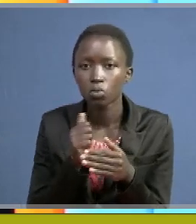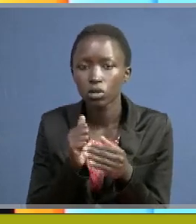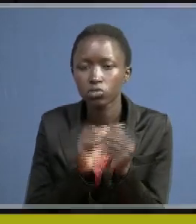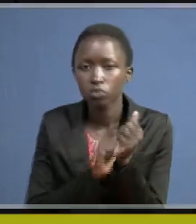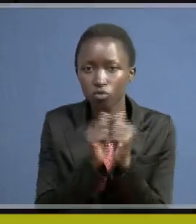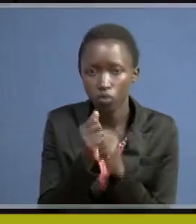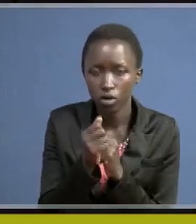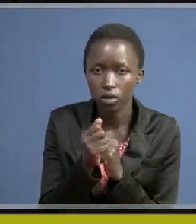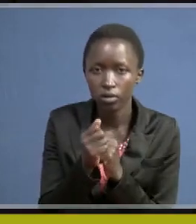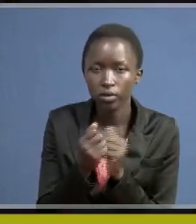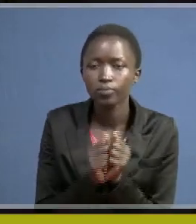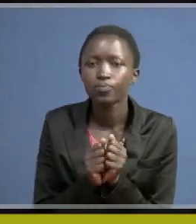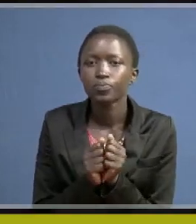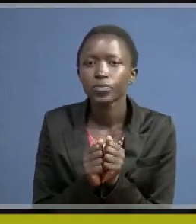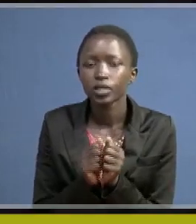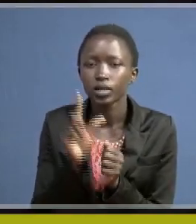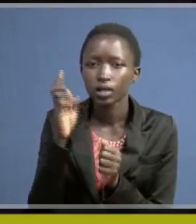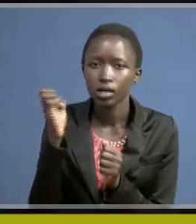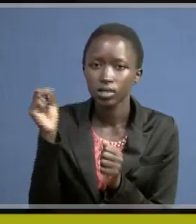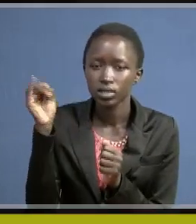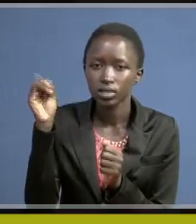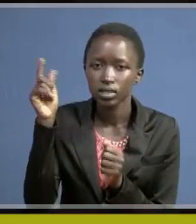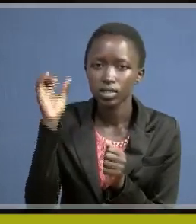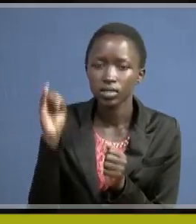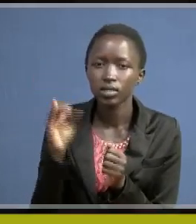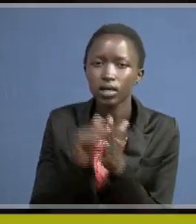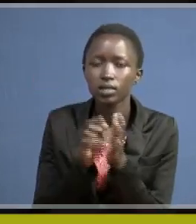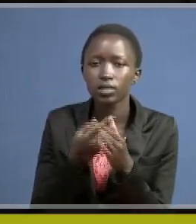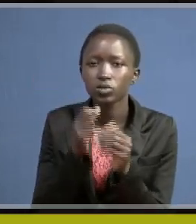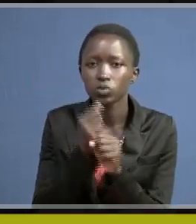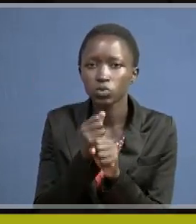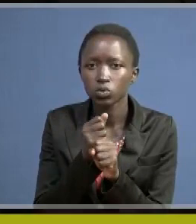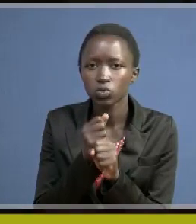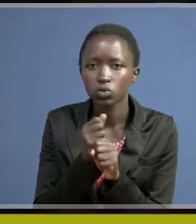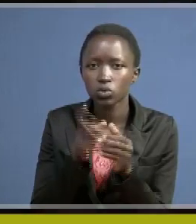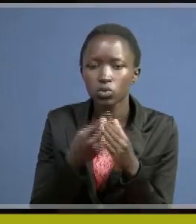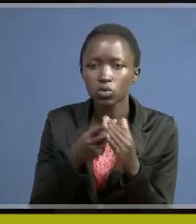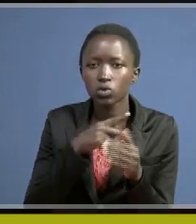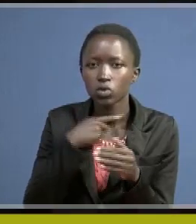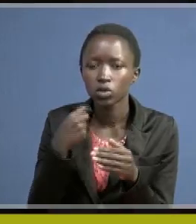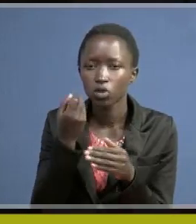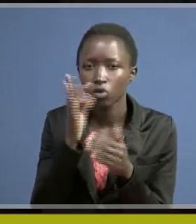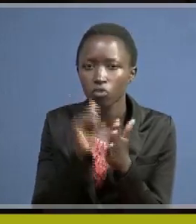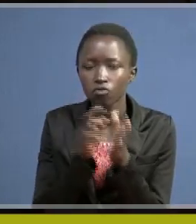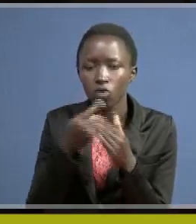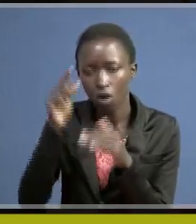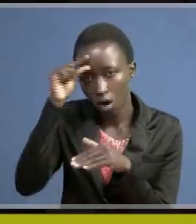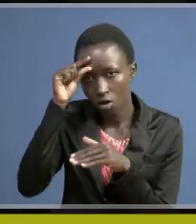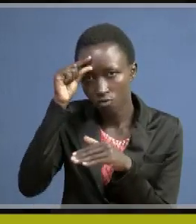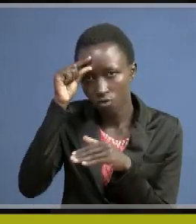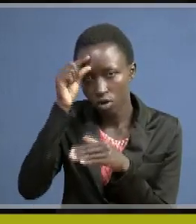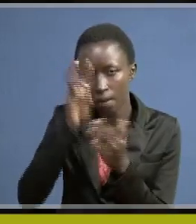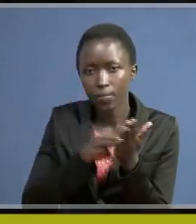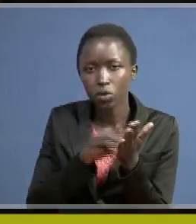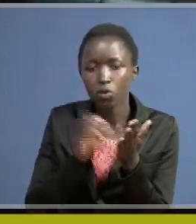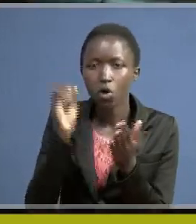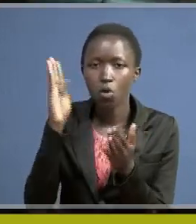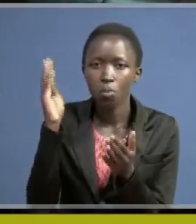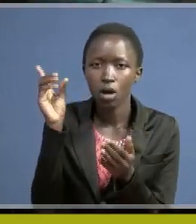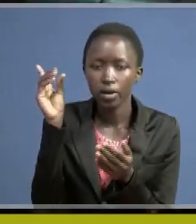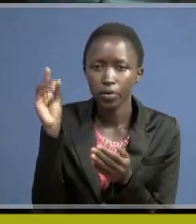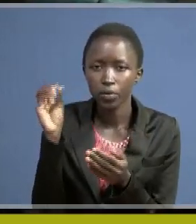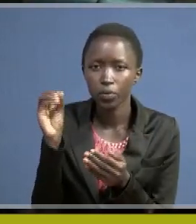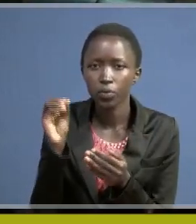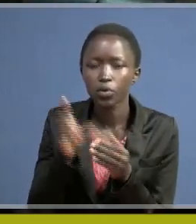avoid. Jaji Lessit pia ndiye anayeshughulikia kesi ya mauaji inayomkabili gavana wa Migori Okoth